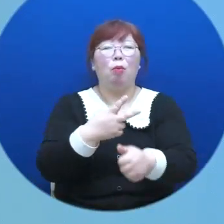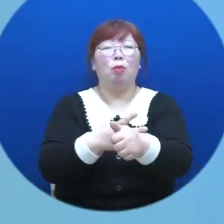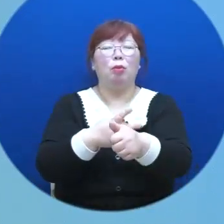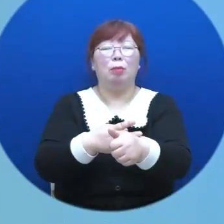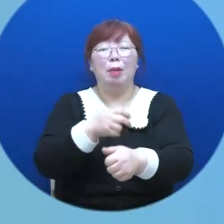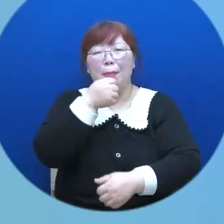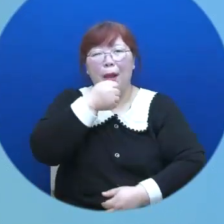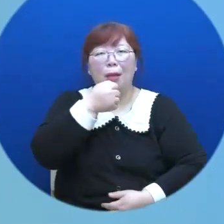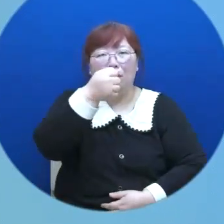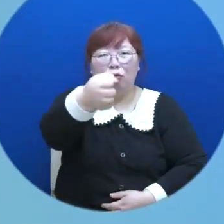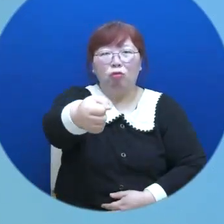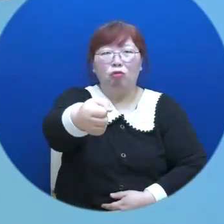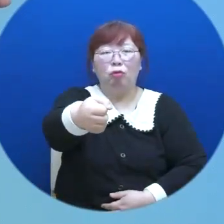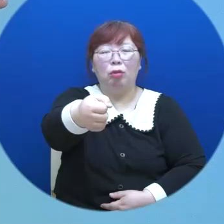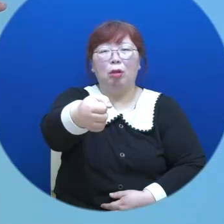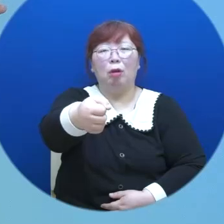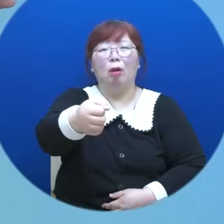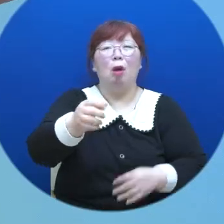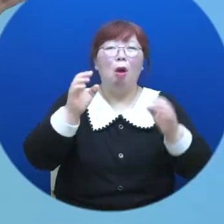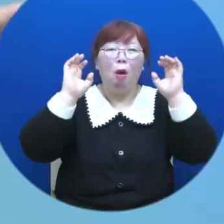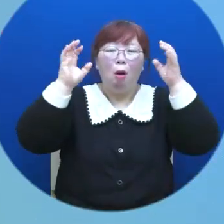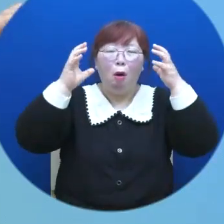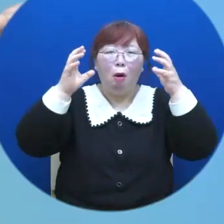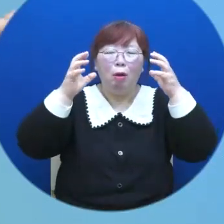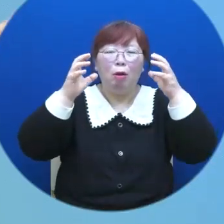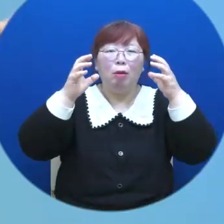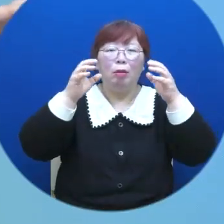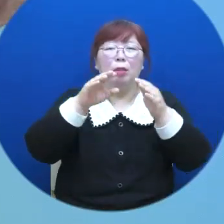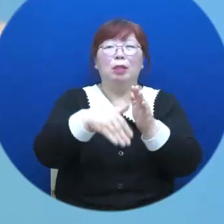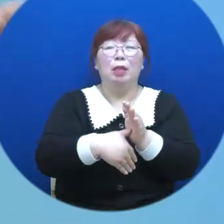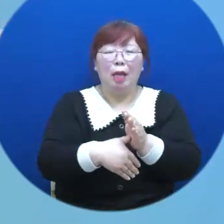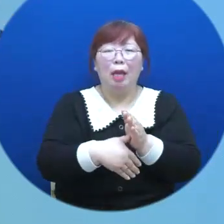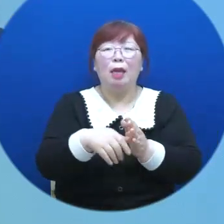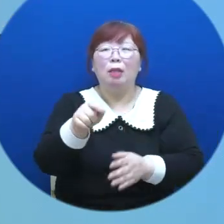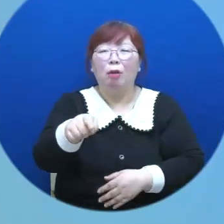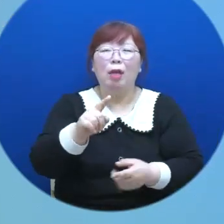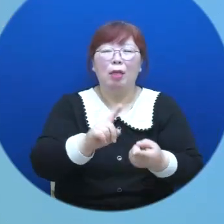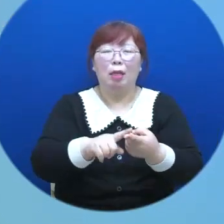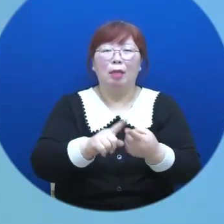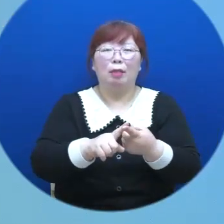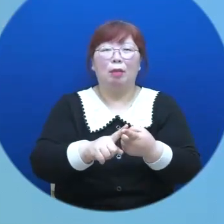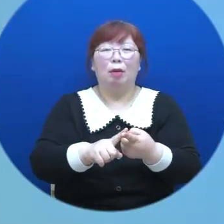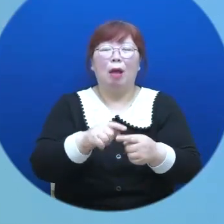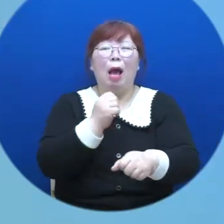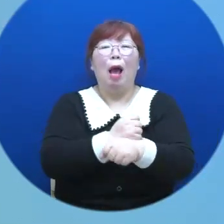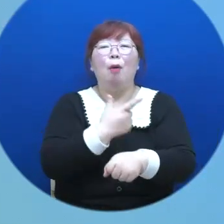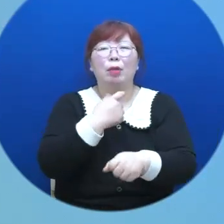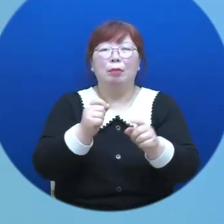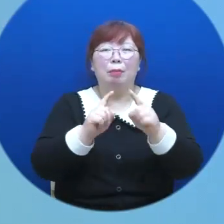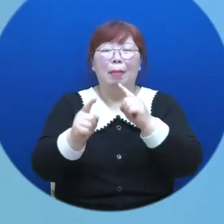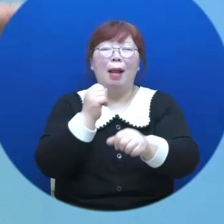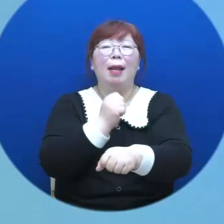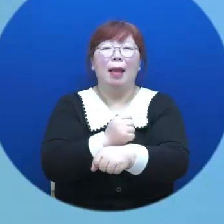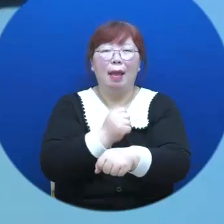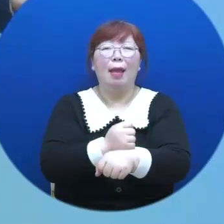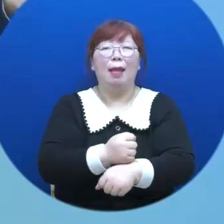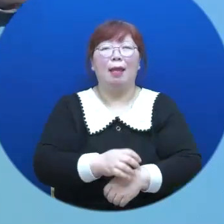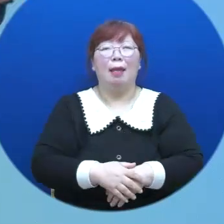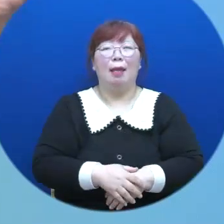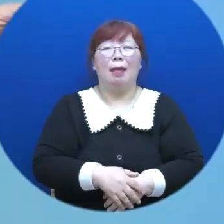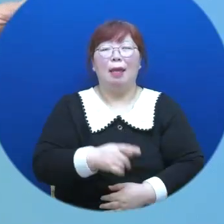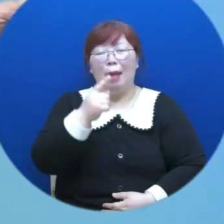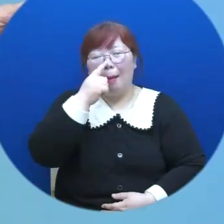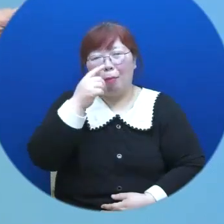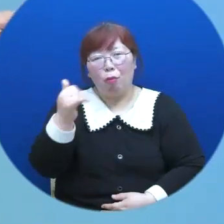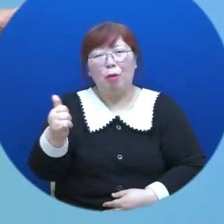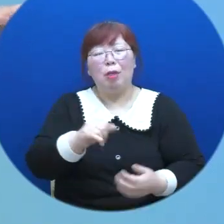주며 얘기를 했어요. 어렸던 자기에게 하고 싶은 얘기 하라 그러더라고. 아버지 어머니